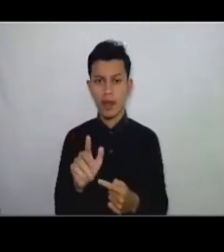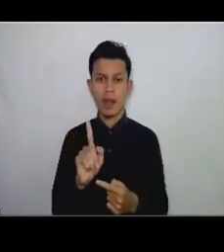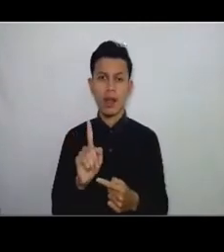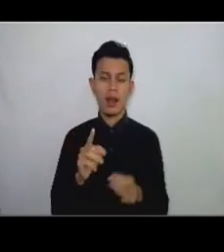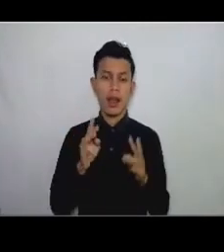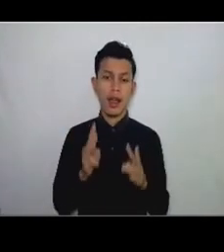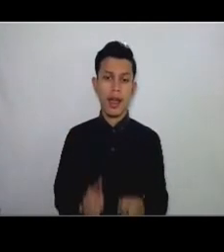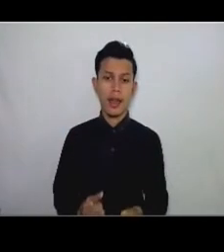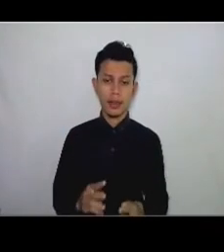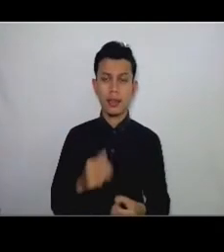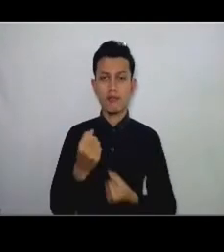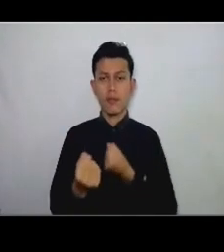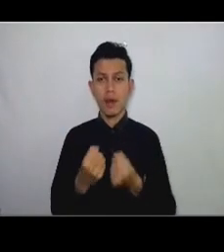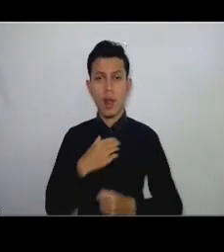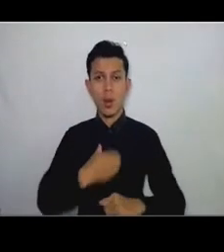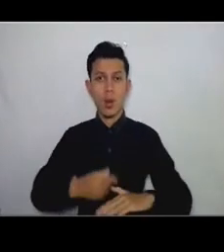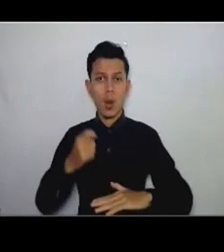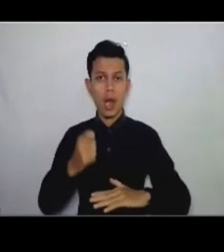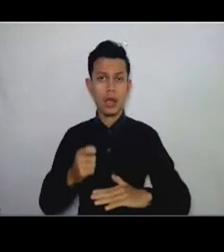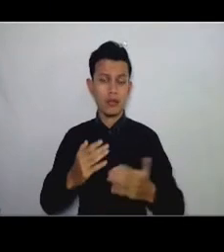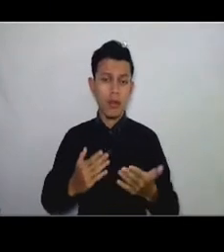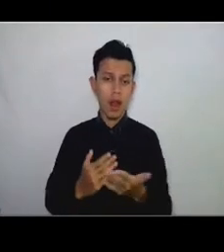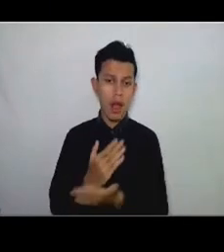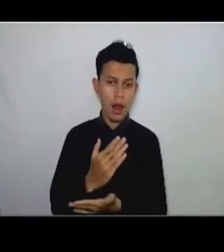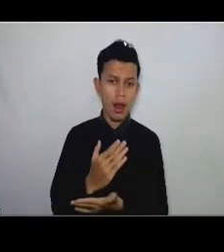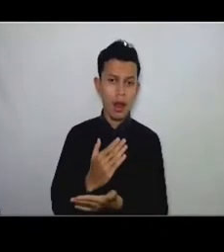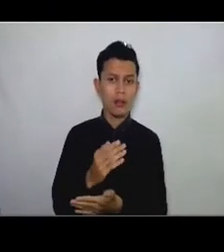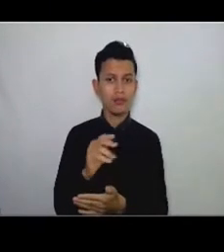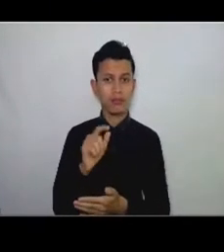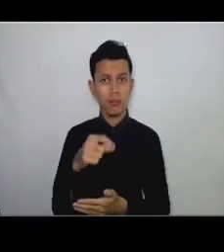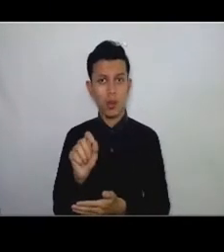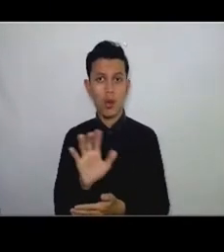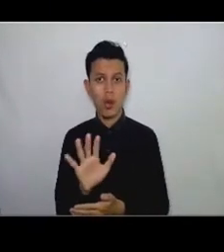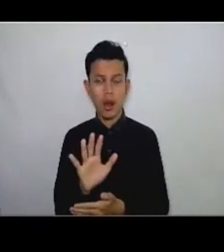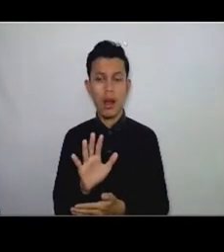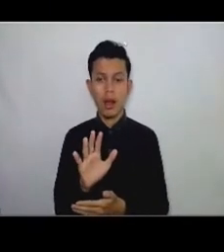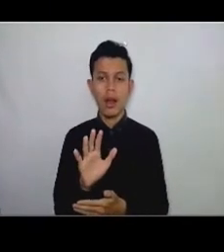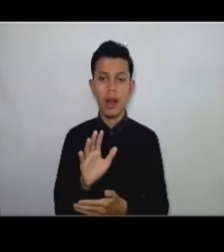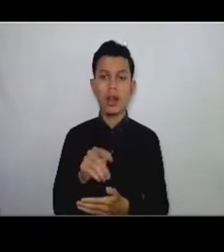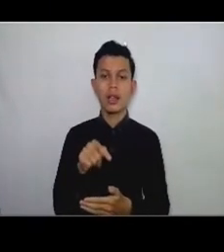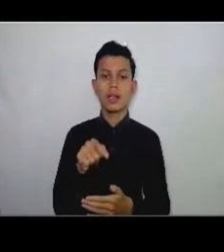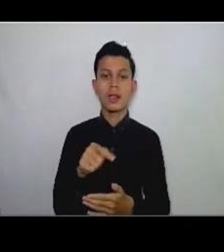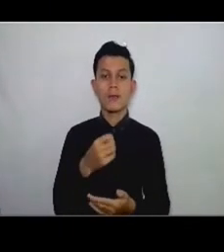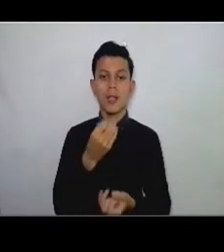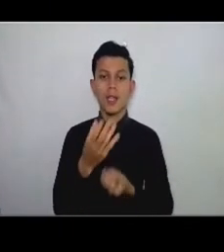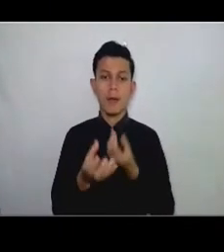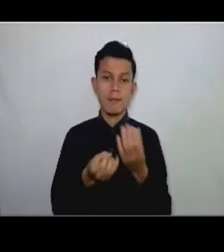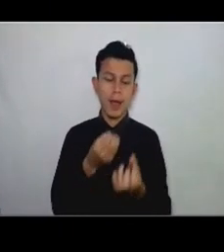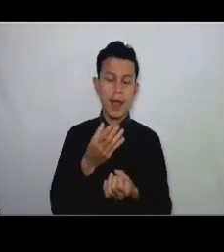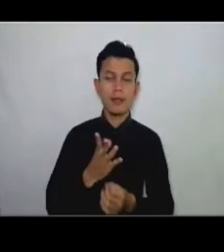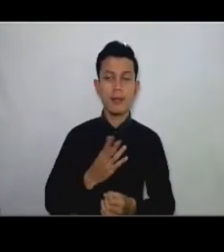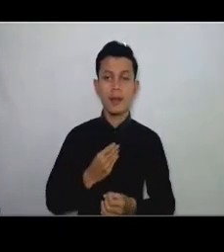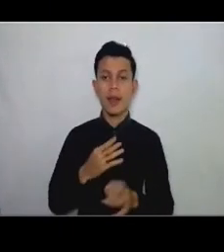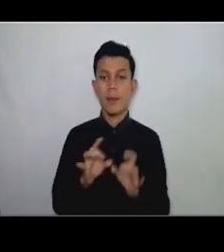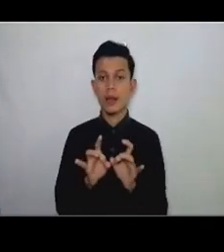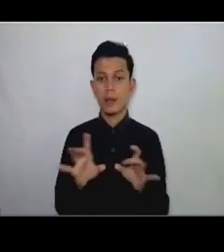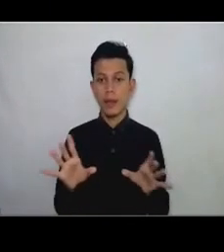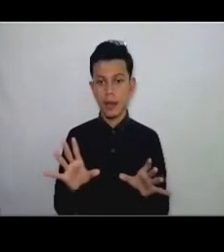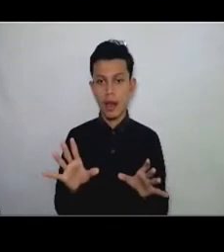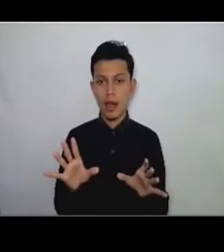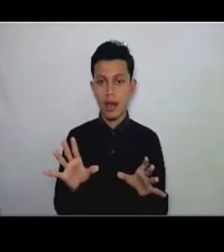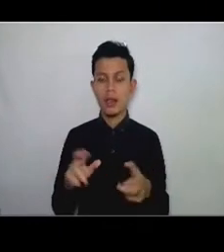etik dan perilaku hakim konstitusi yang dilakukan oleh Hakim terlapor dalam penyampaian pendapat berbeda di senting